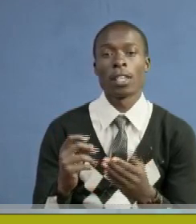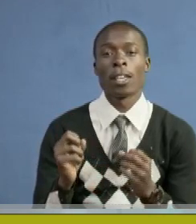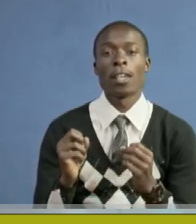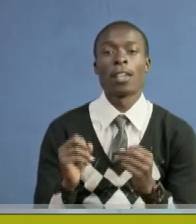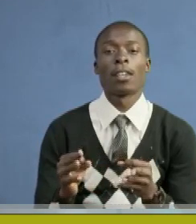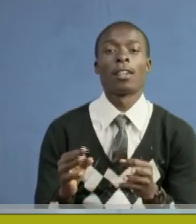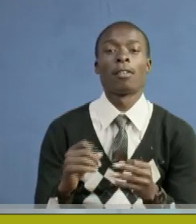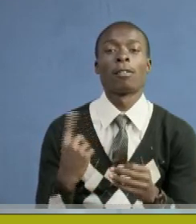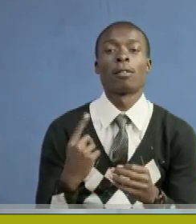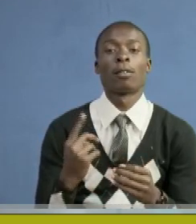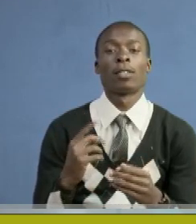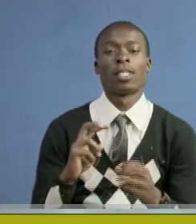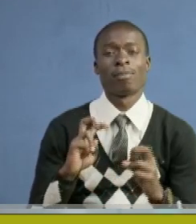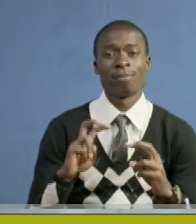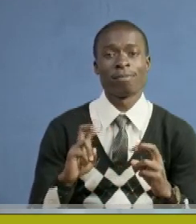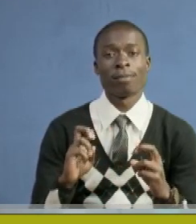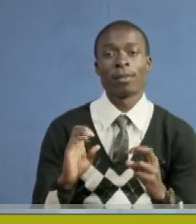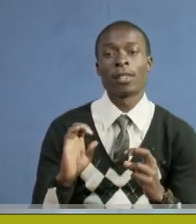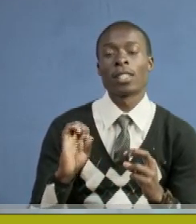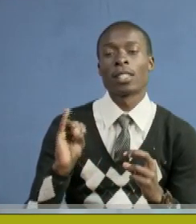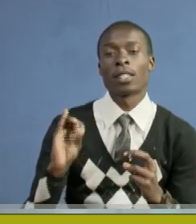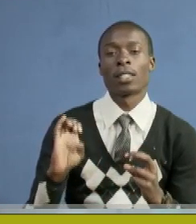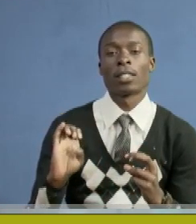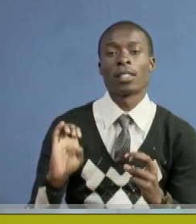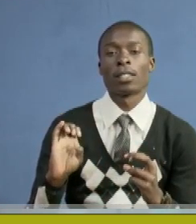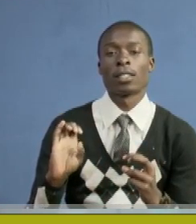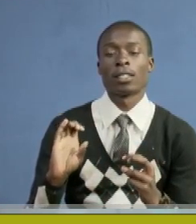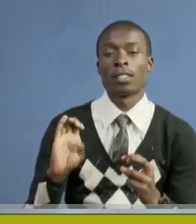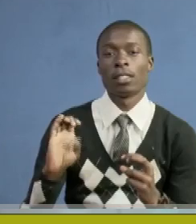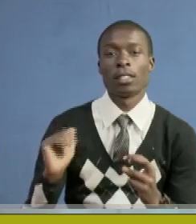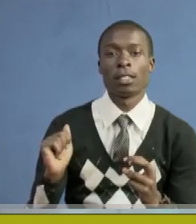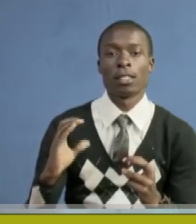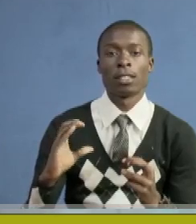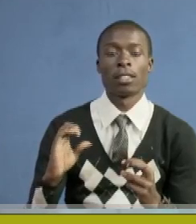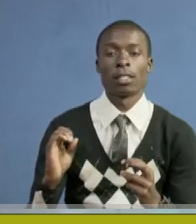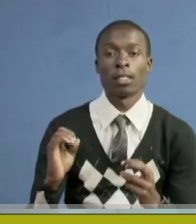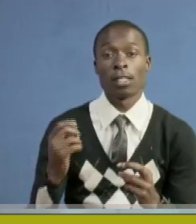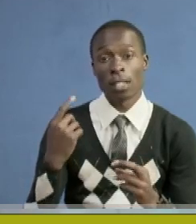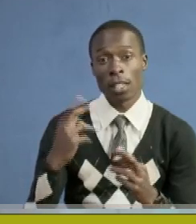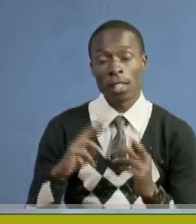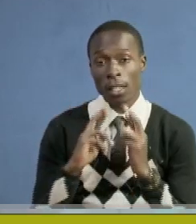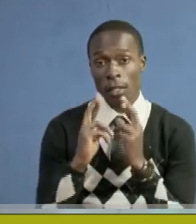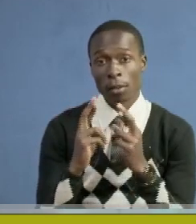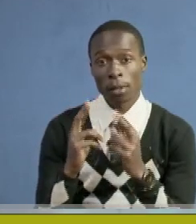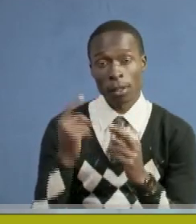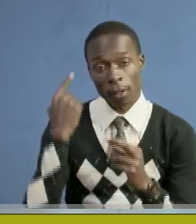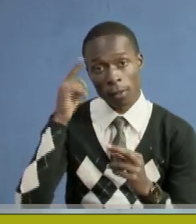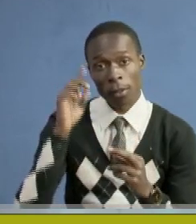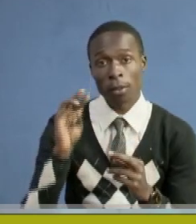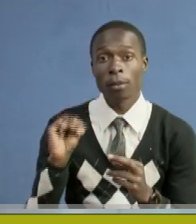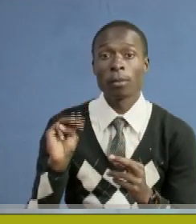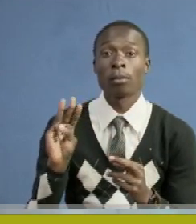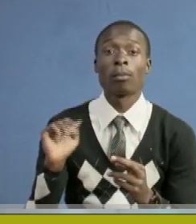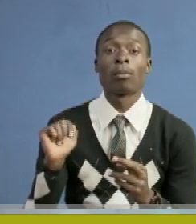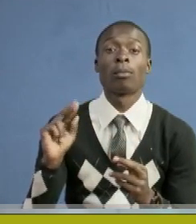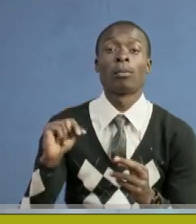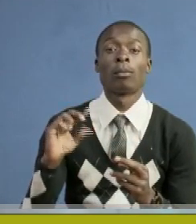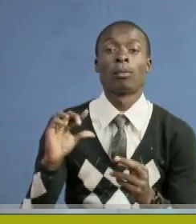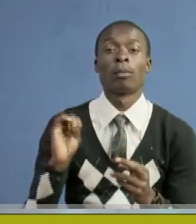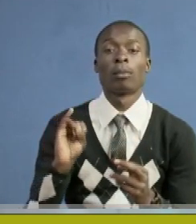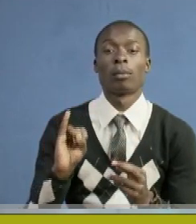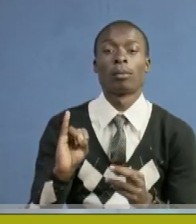wa tume ya maadili na kupambana na ufisadi utakamilika. Haya ni kwa mujibu wa waziri wa kilimo Mwangi